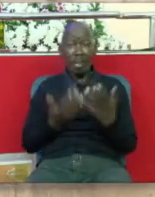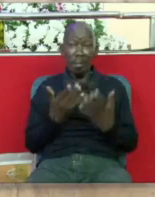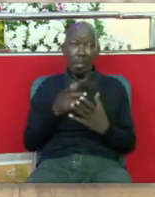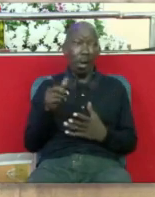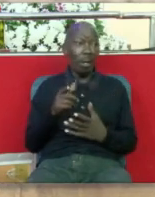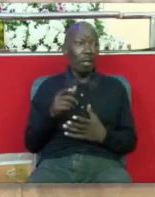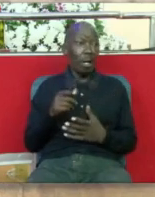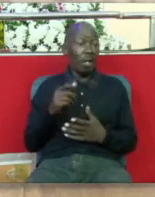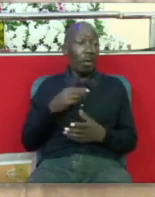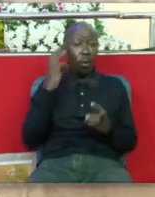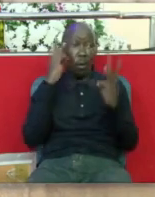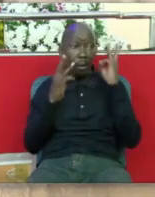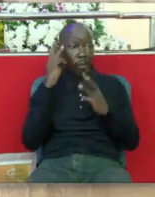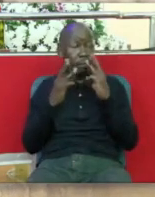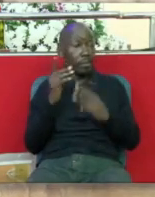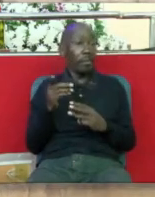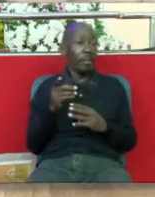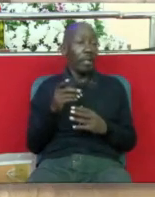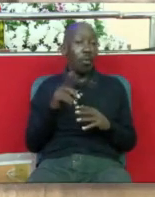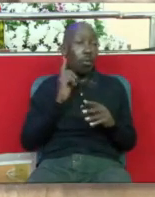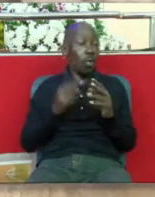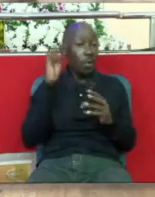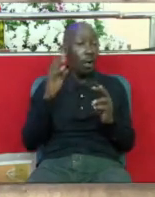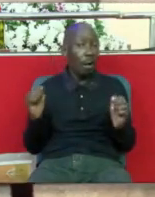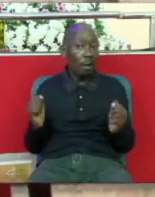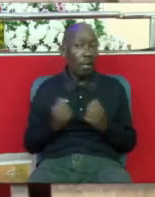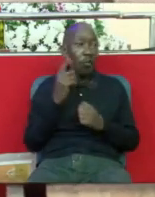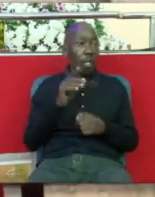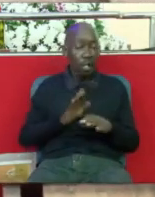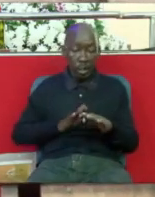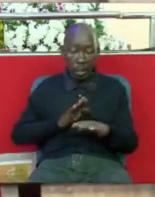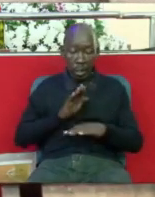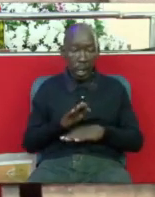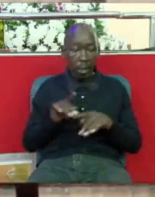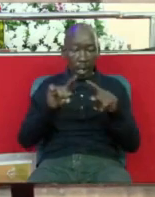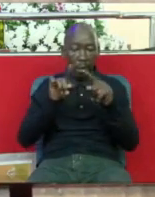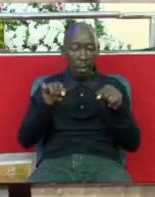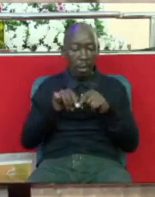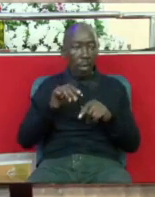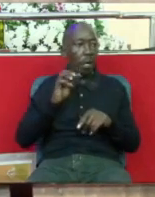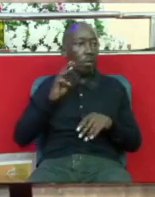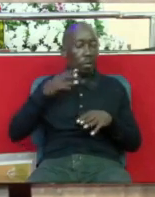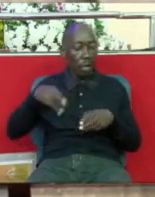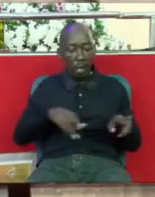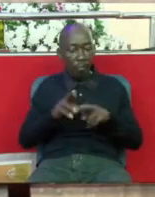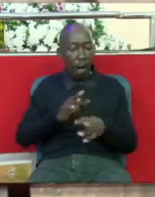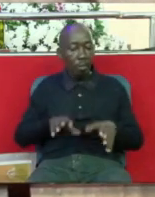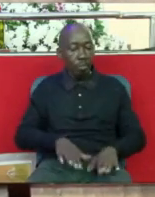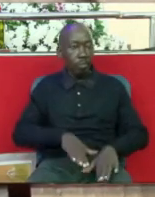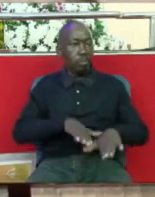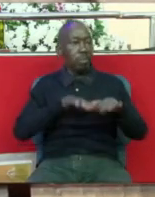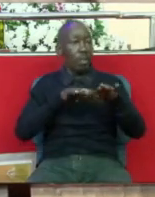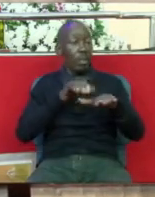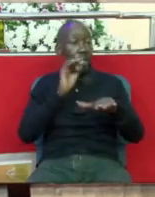kwamba walikuwa na wasiwasi. What about if they step in? Na je, tukikanyaga? The river is overflowing. Mto umefurika. What about